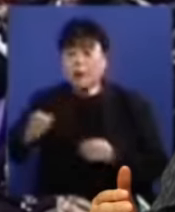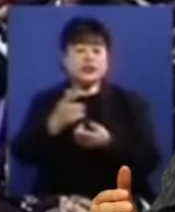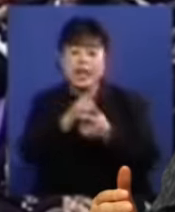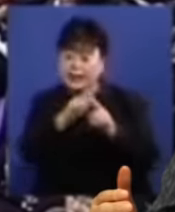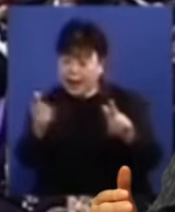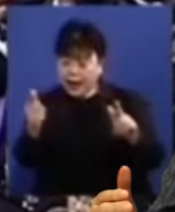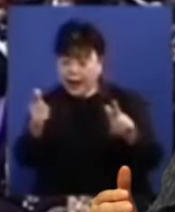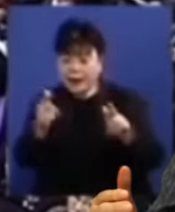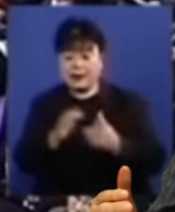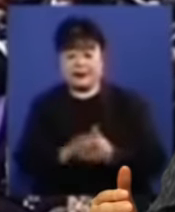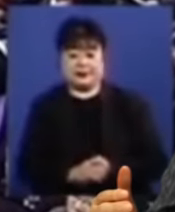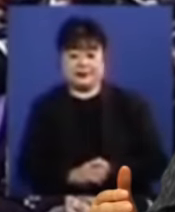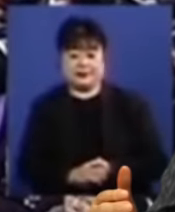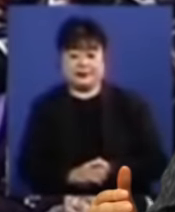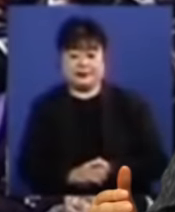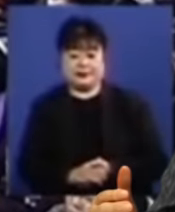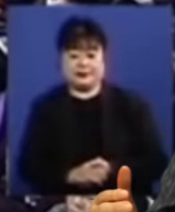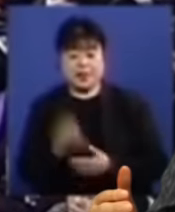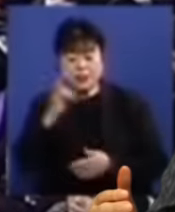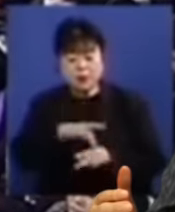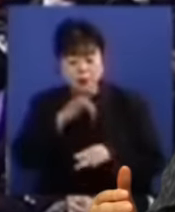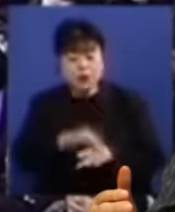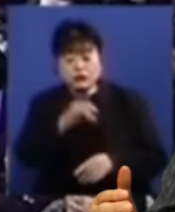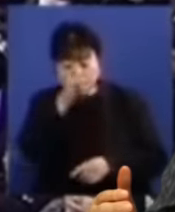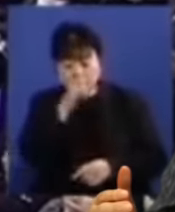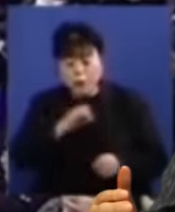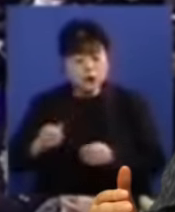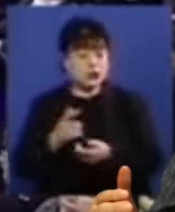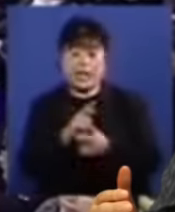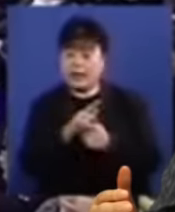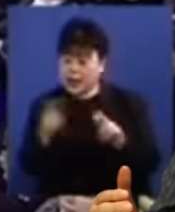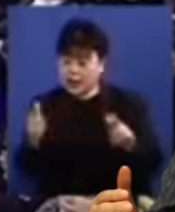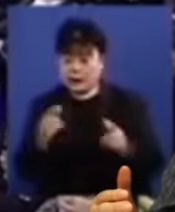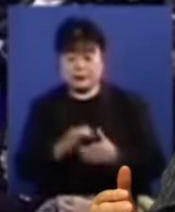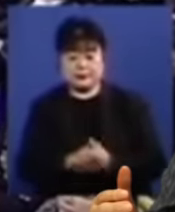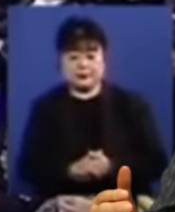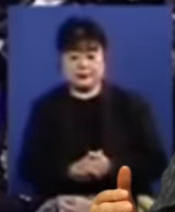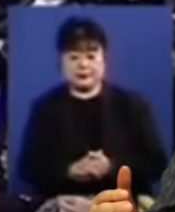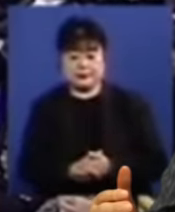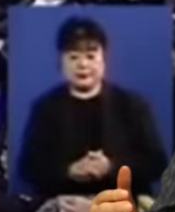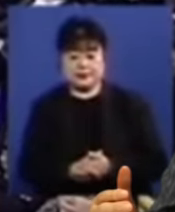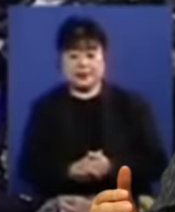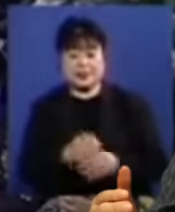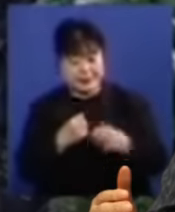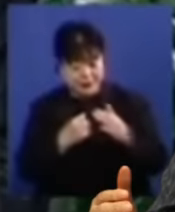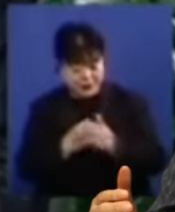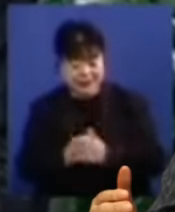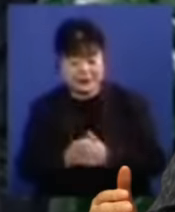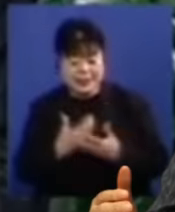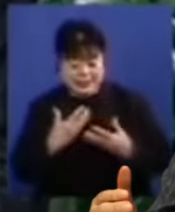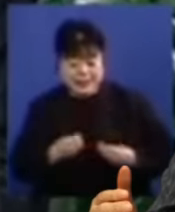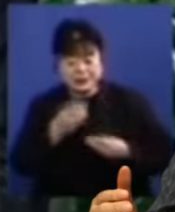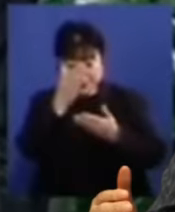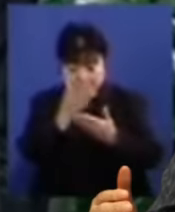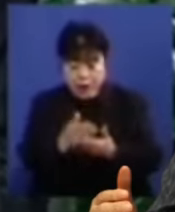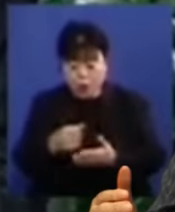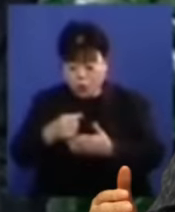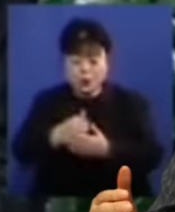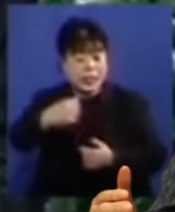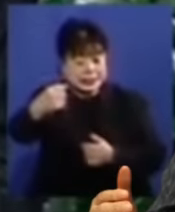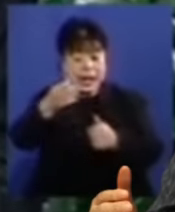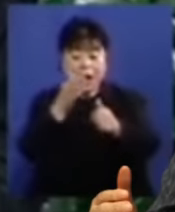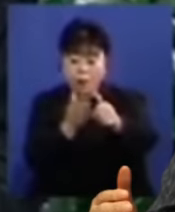않으신다. 나쁜 버릇이 있다고 버리지 아니하신다. 그러므로 낙심하지 말고 용기를